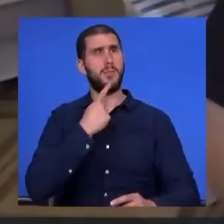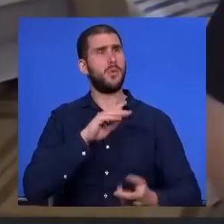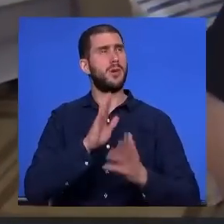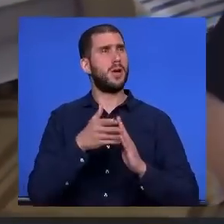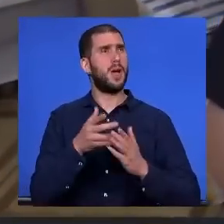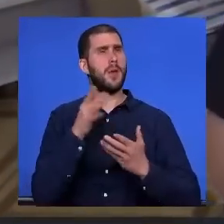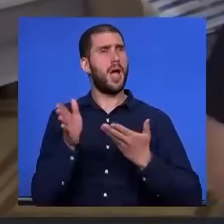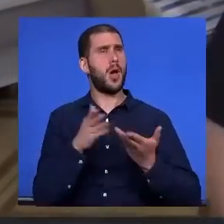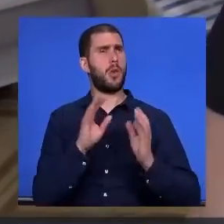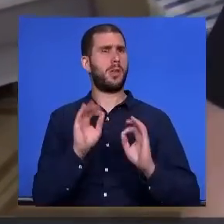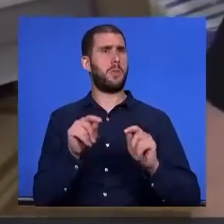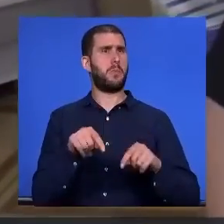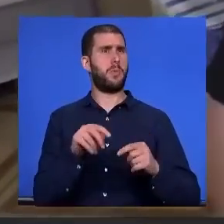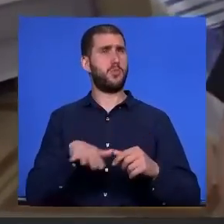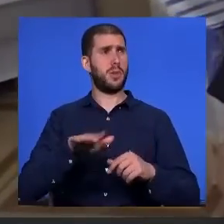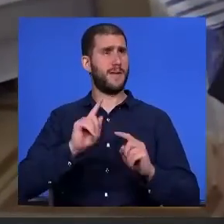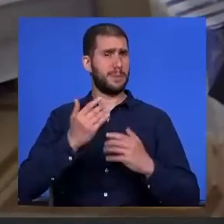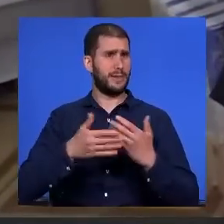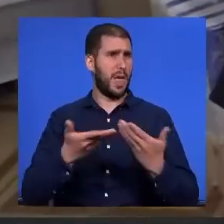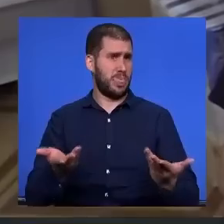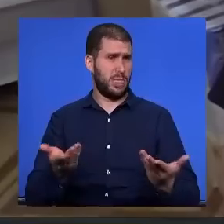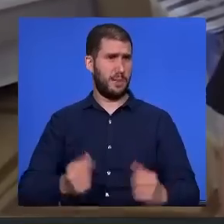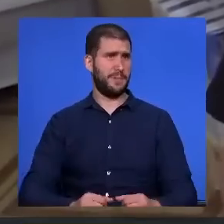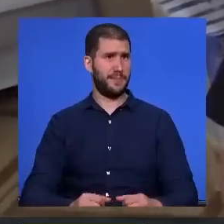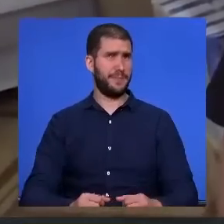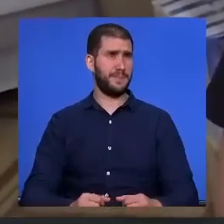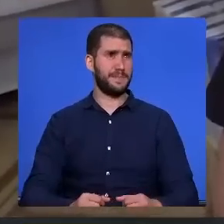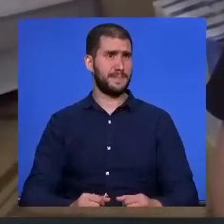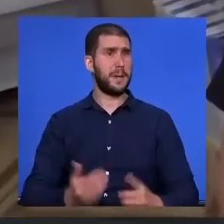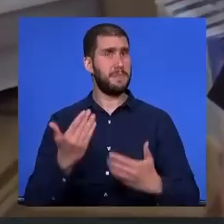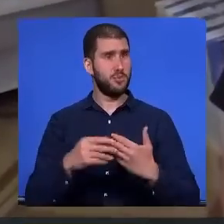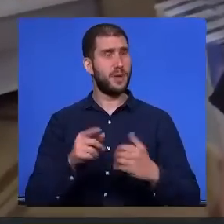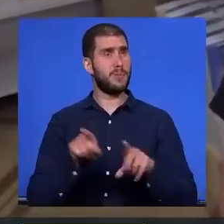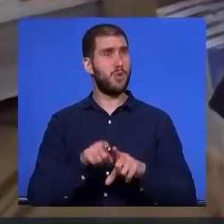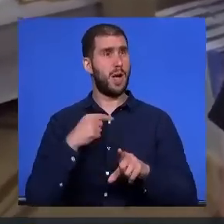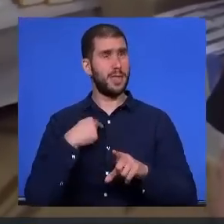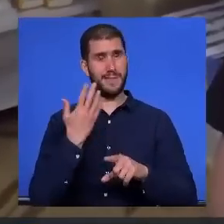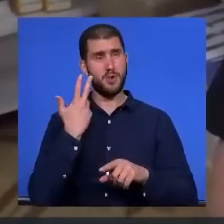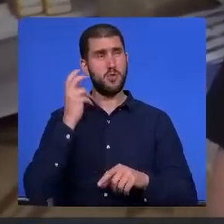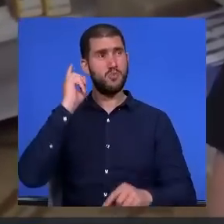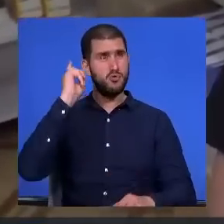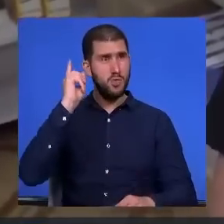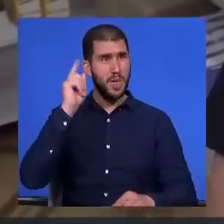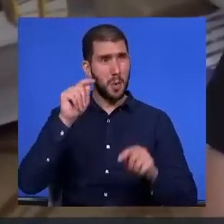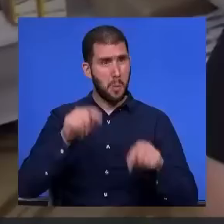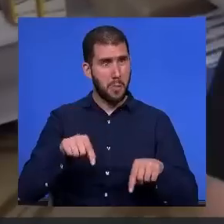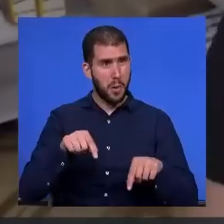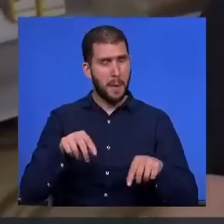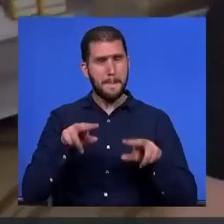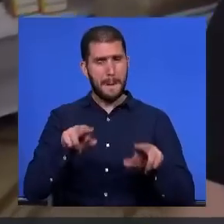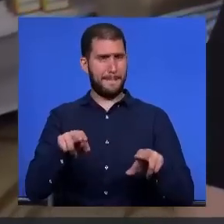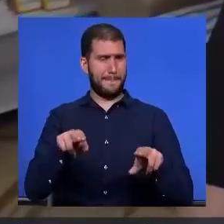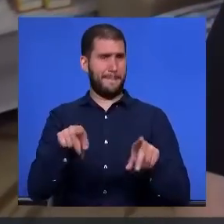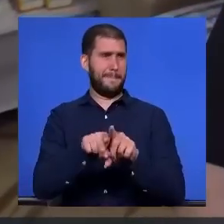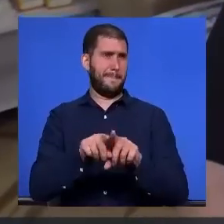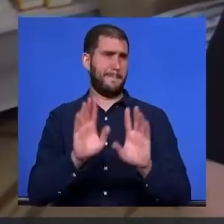הכל יהיה פה בשכונה, אבל בסוף אין כלום. בסוף, כמו שאני נכנסתי לפני 30 שנה פה, אותו